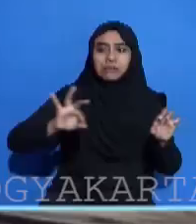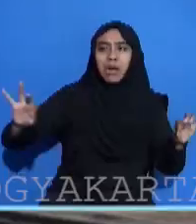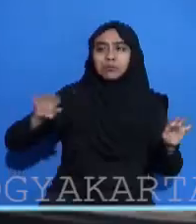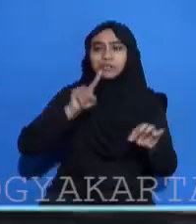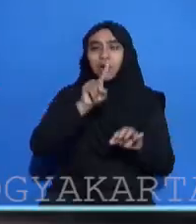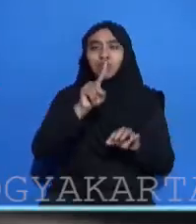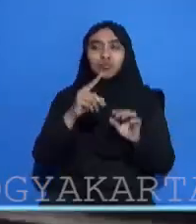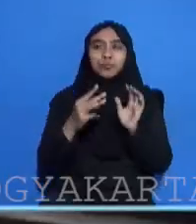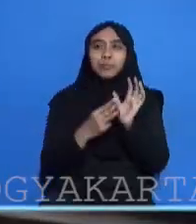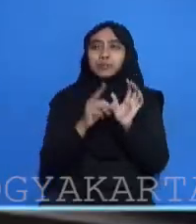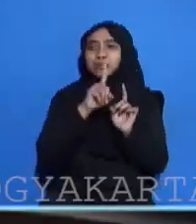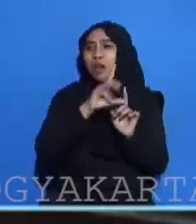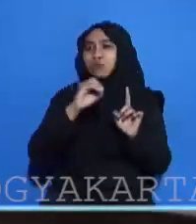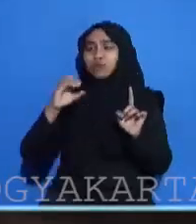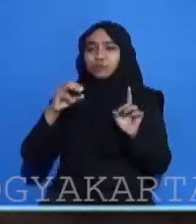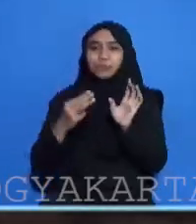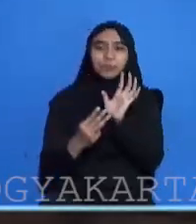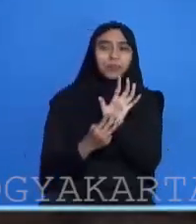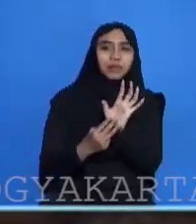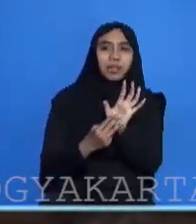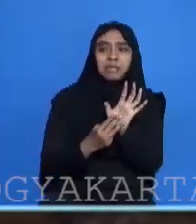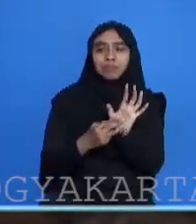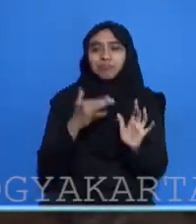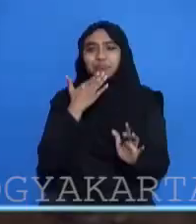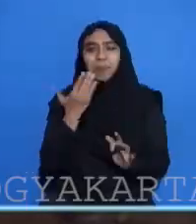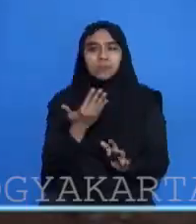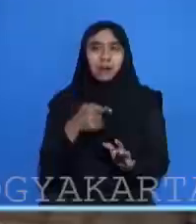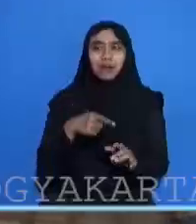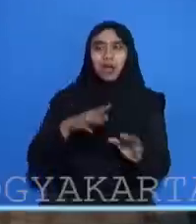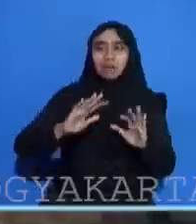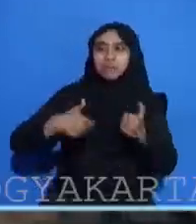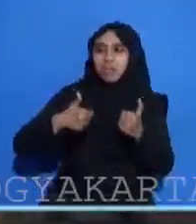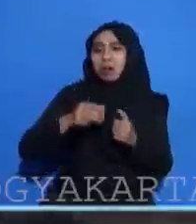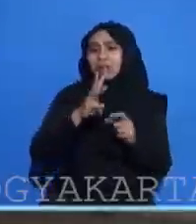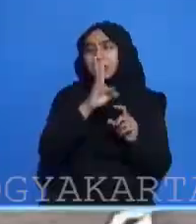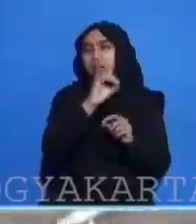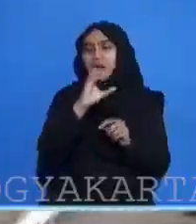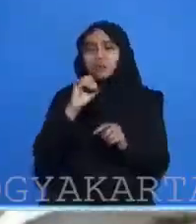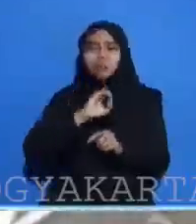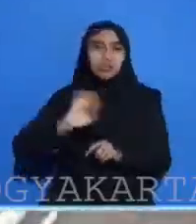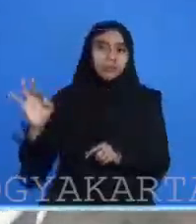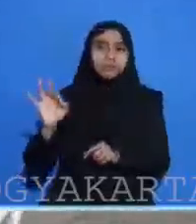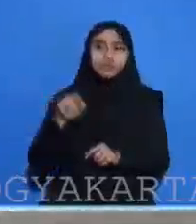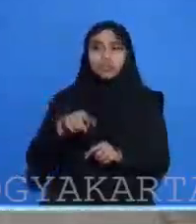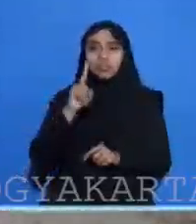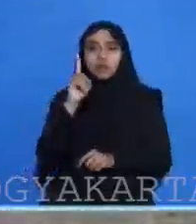segera pemilihan tangsul meniko ngatimin lancu merah tunggal tinten